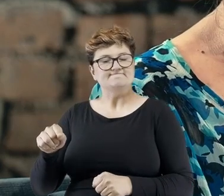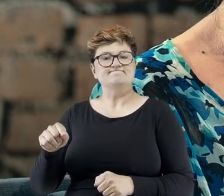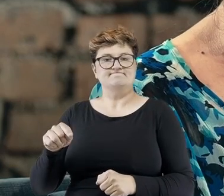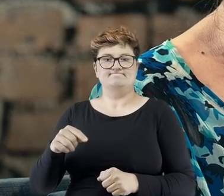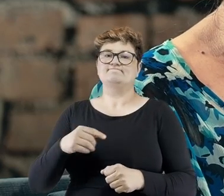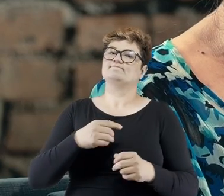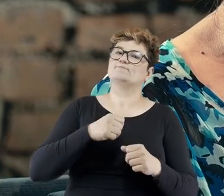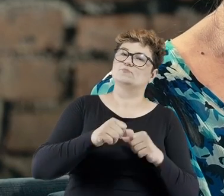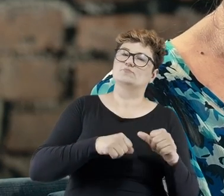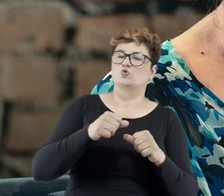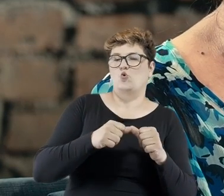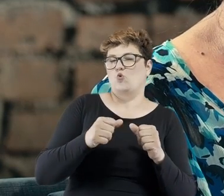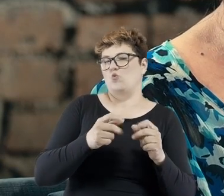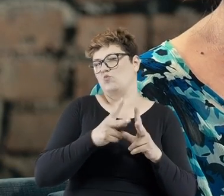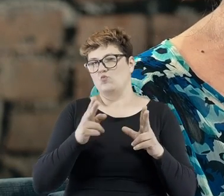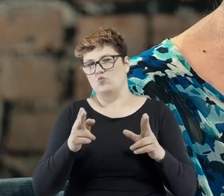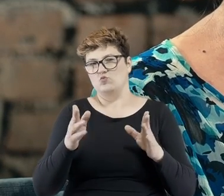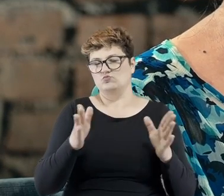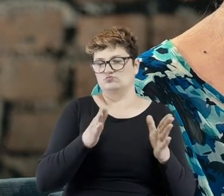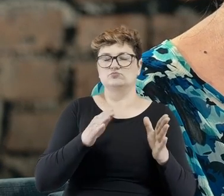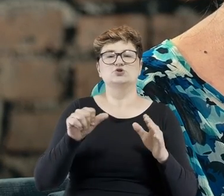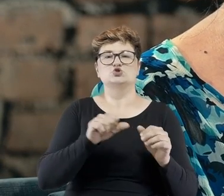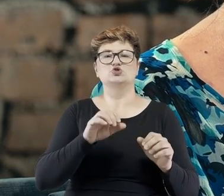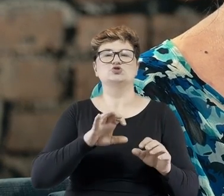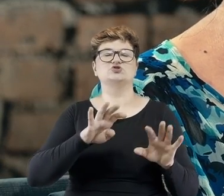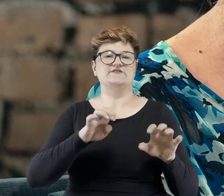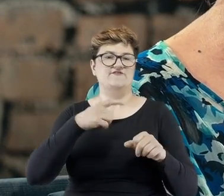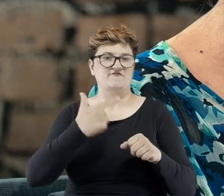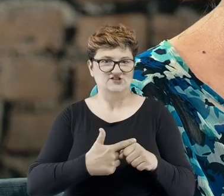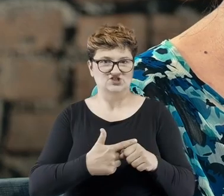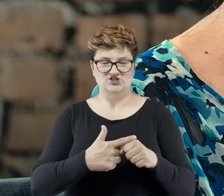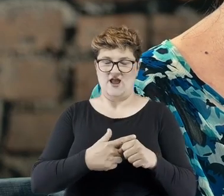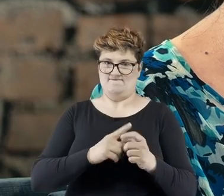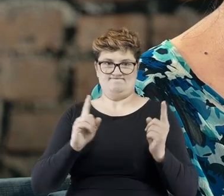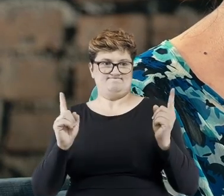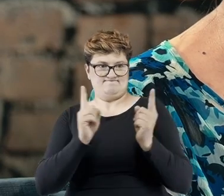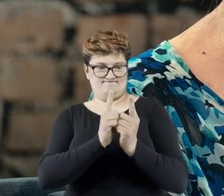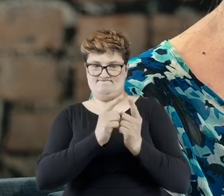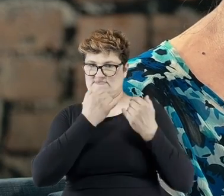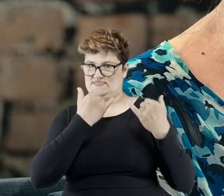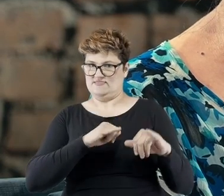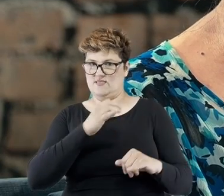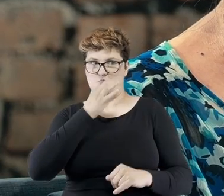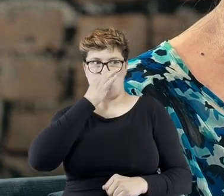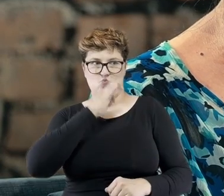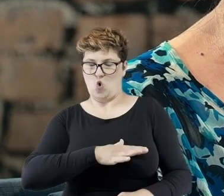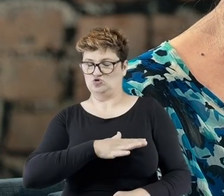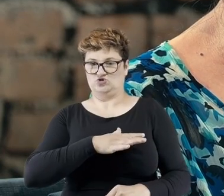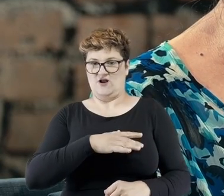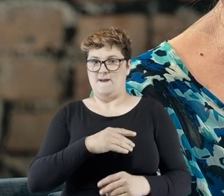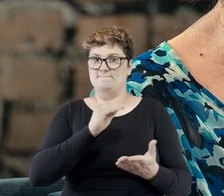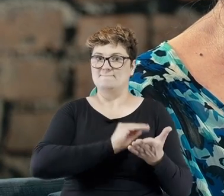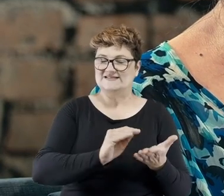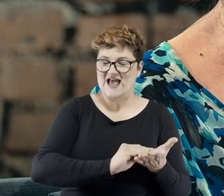pewnym momencie w latach 20. spotyka kogoś zupełnie od siebie odmiennego. Dużo od siebie młodszą